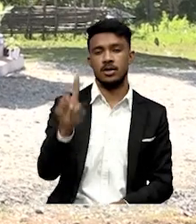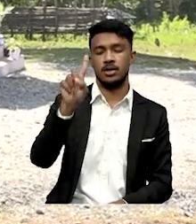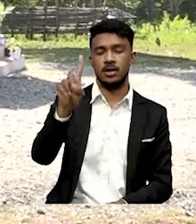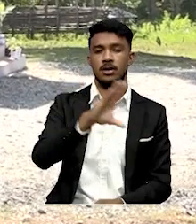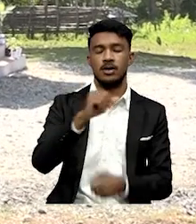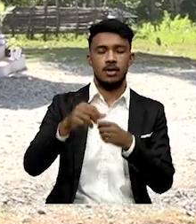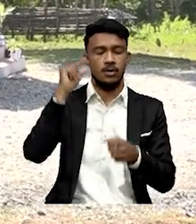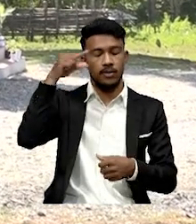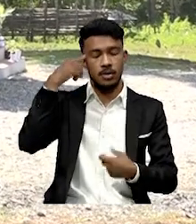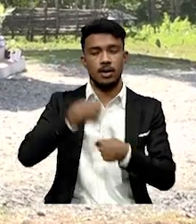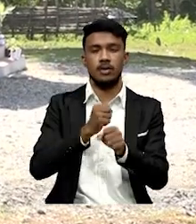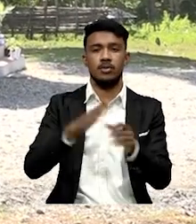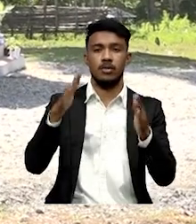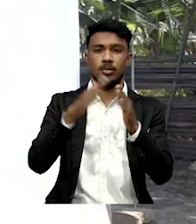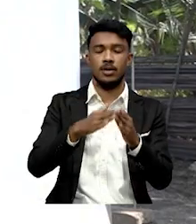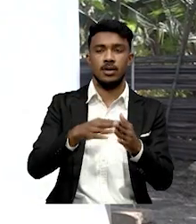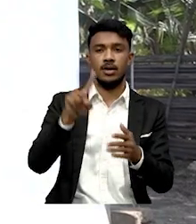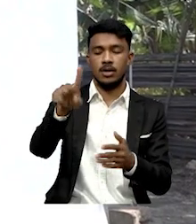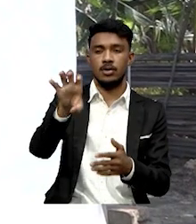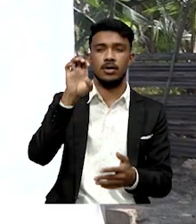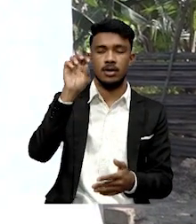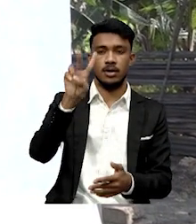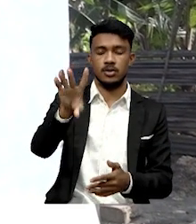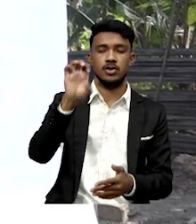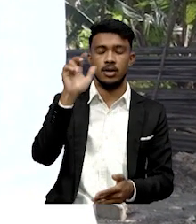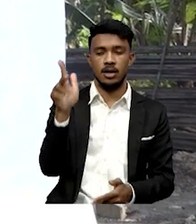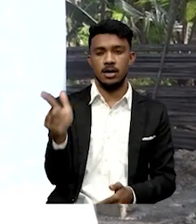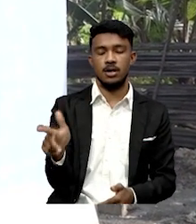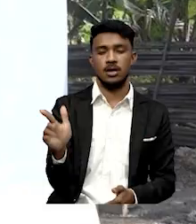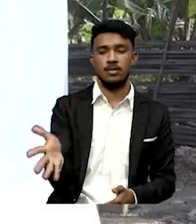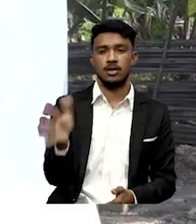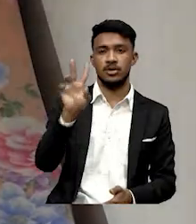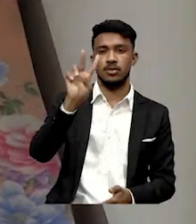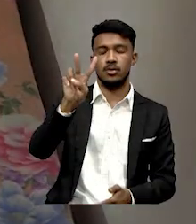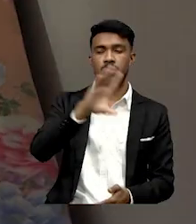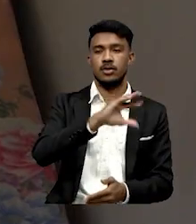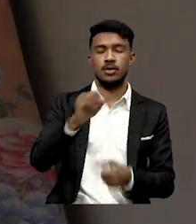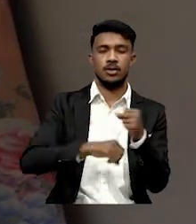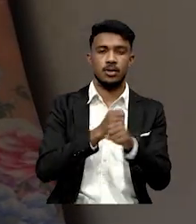uma kibit lek rihun ida atus rua 50 resin rua no ihatinang riu ruaro nu resin rua